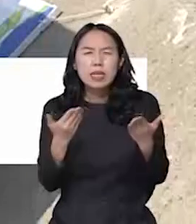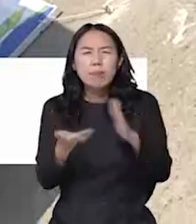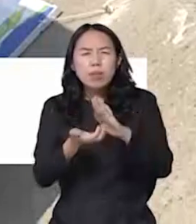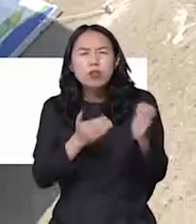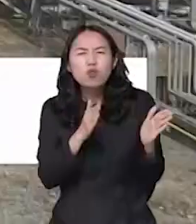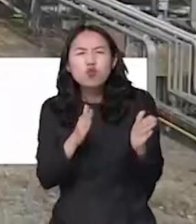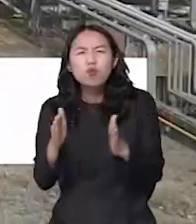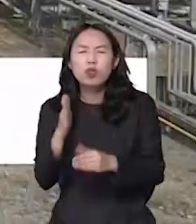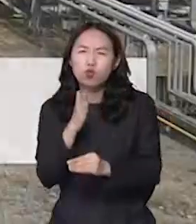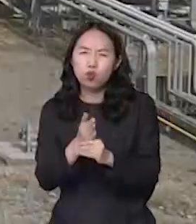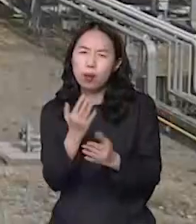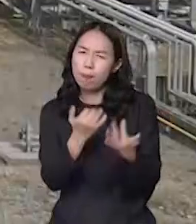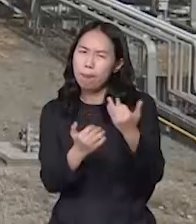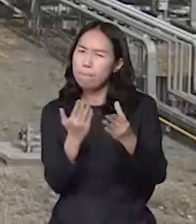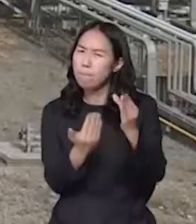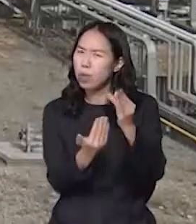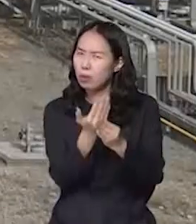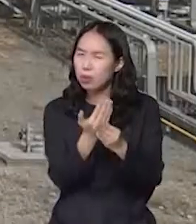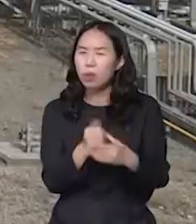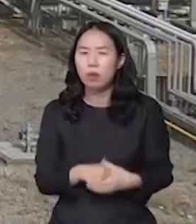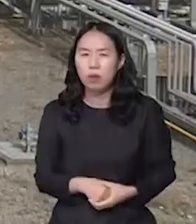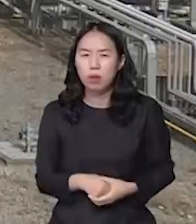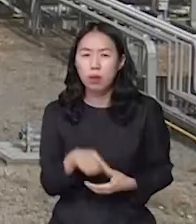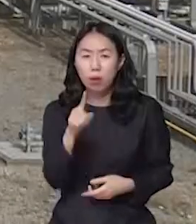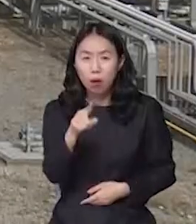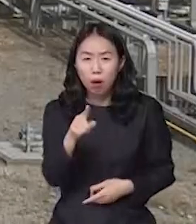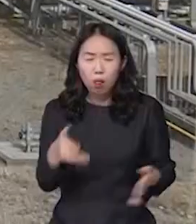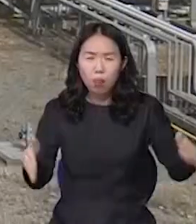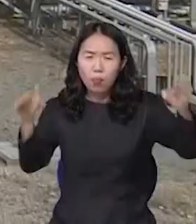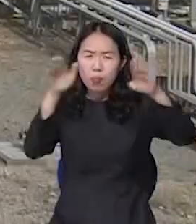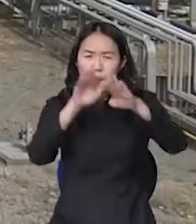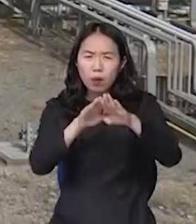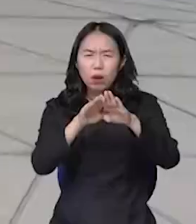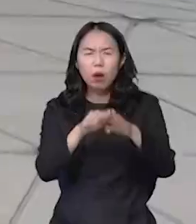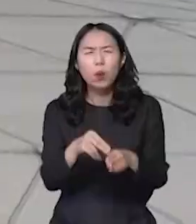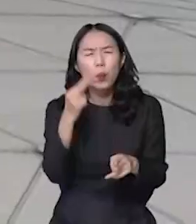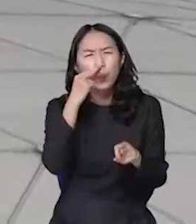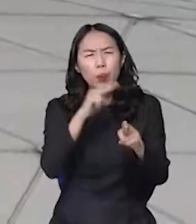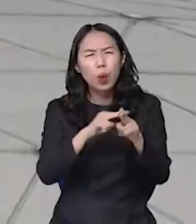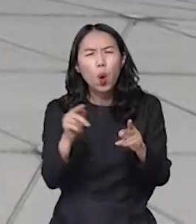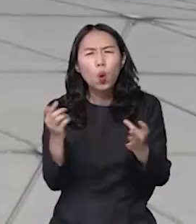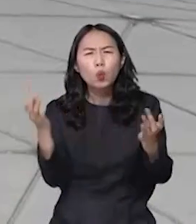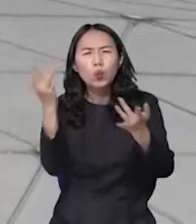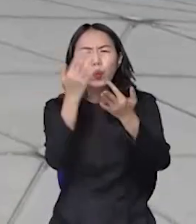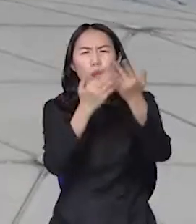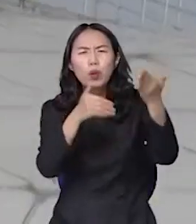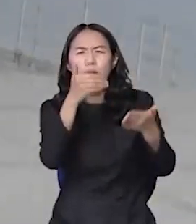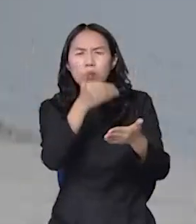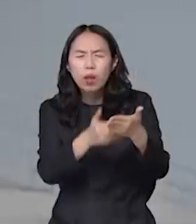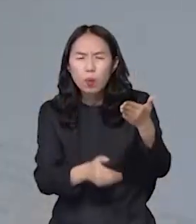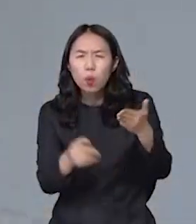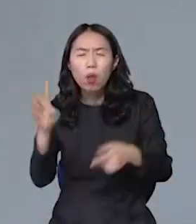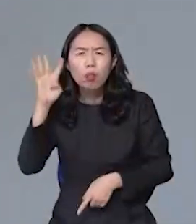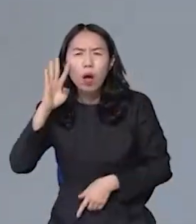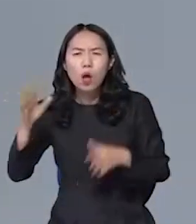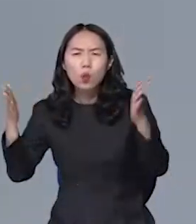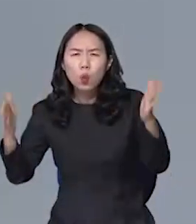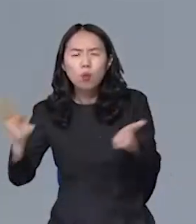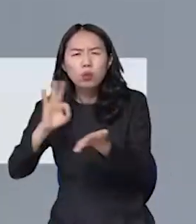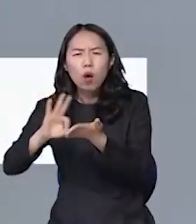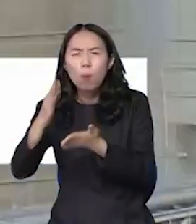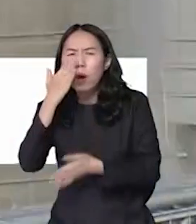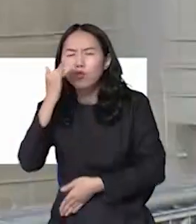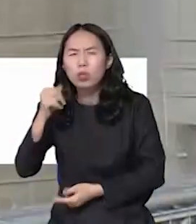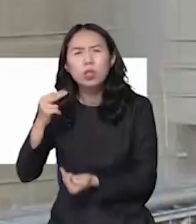난 걸로 알고 있습니다. 탱크 내 휘발성 유증기가 남아있던 데다가 주변에 우리나라가 나흘 동안 사용할 수 있는 석유가